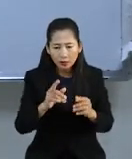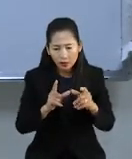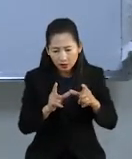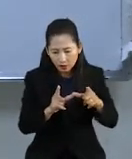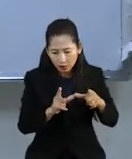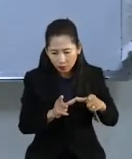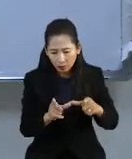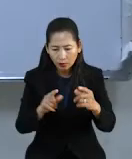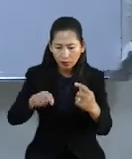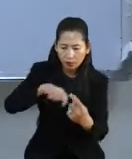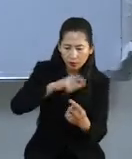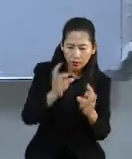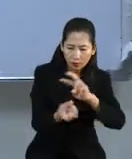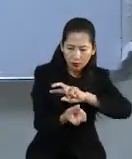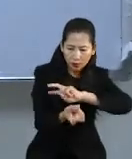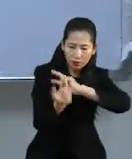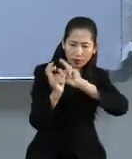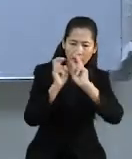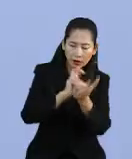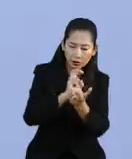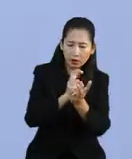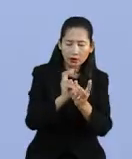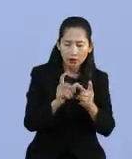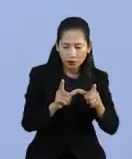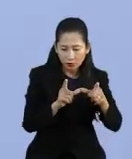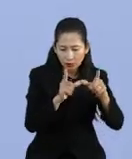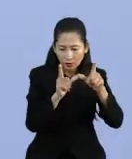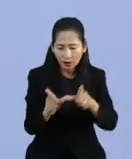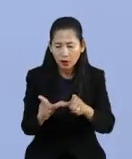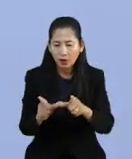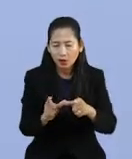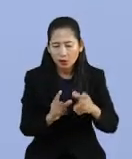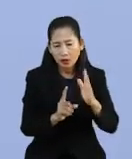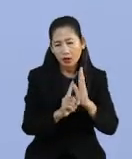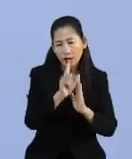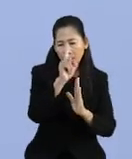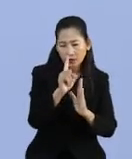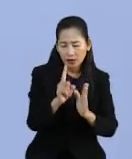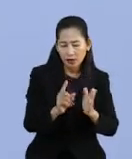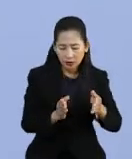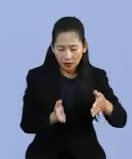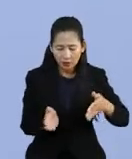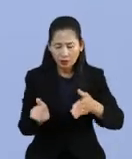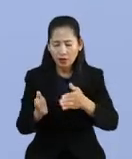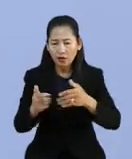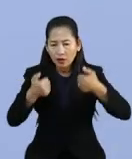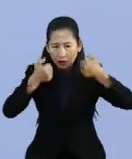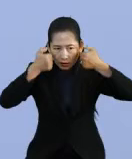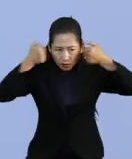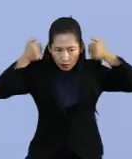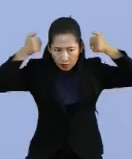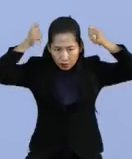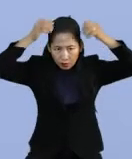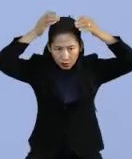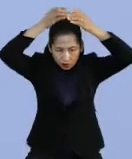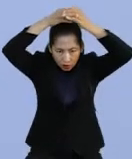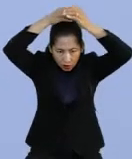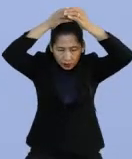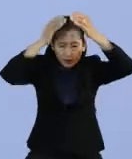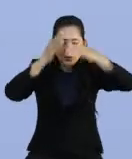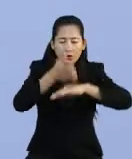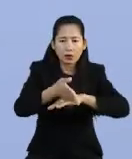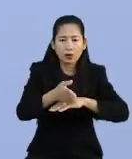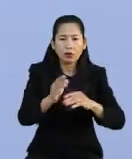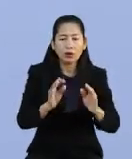ná bê rừng bùng mù các bà thân nó trở thơ đâm ná tờ trường ta mổ há bị thay phê nổ đóm chá lông